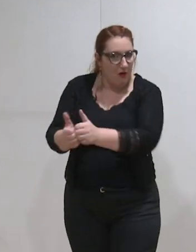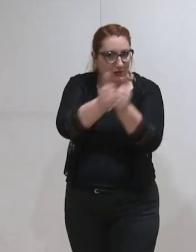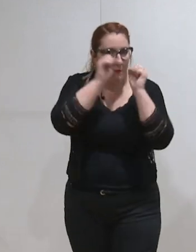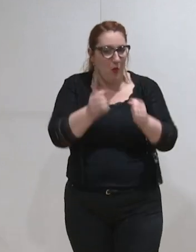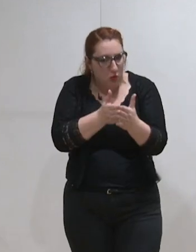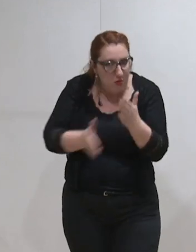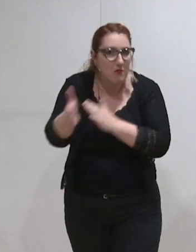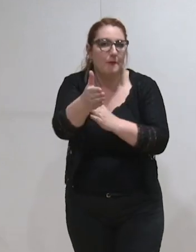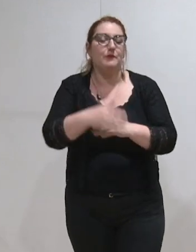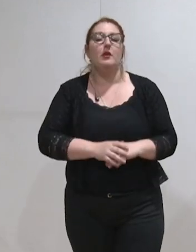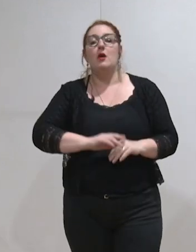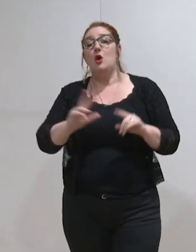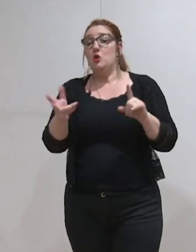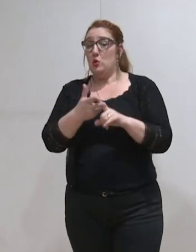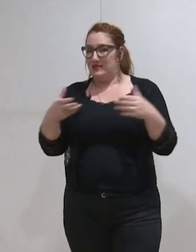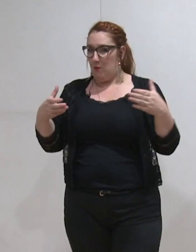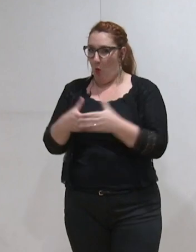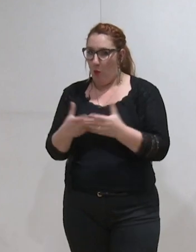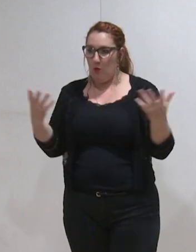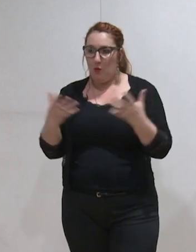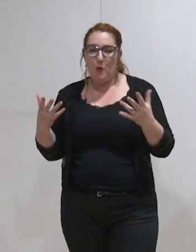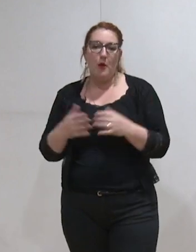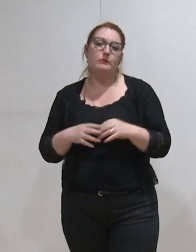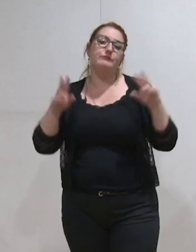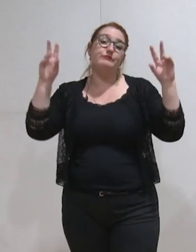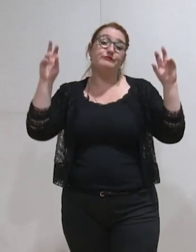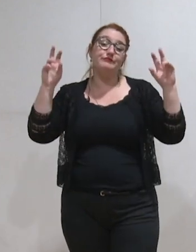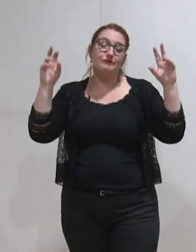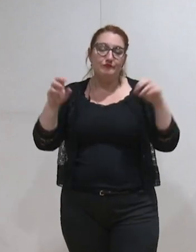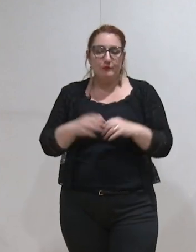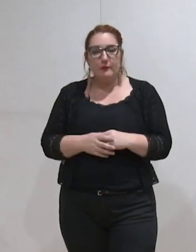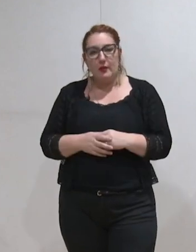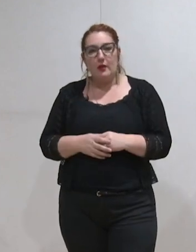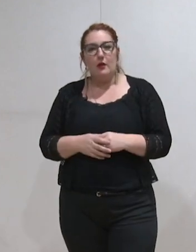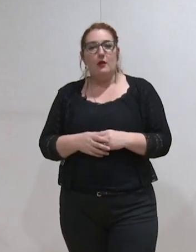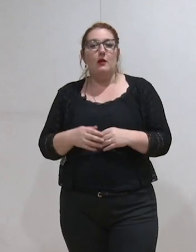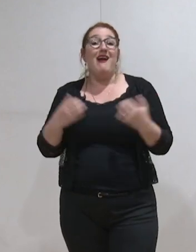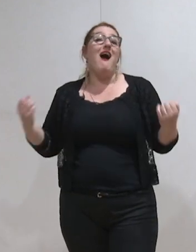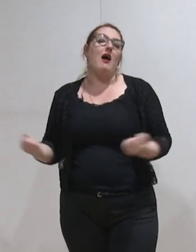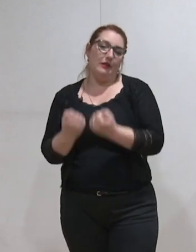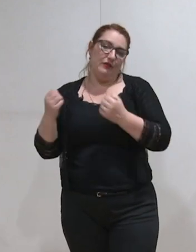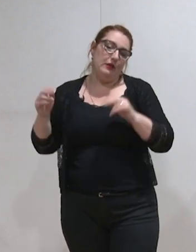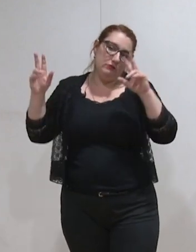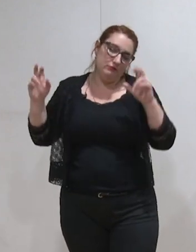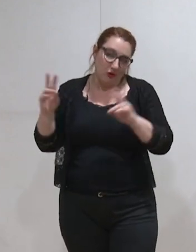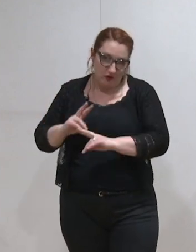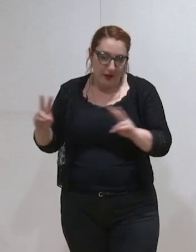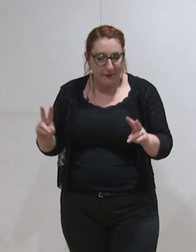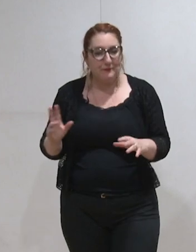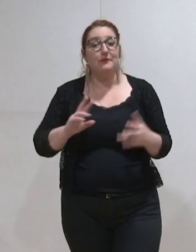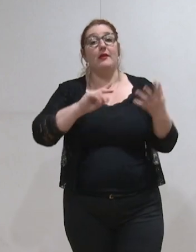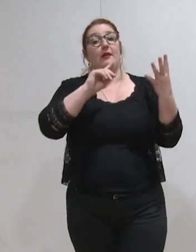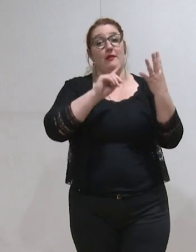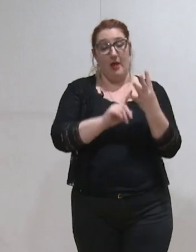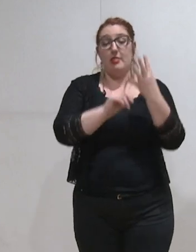troème groupe c'est la question on va dire dit un peu de façon plate la question des activité et le 4è groupe